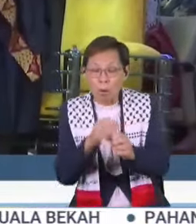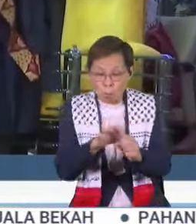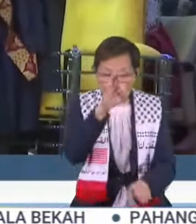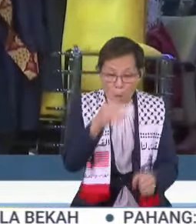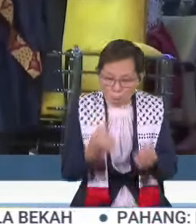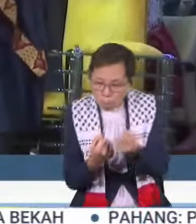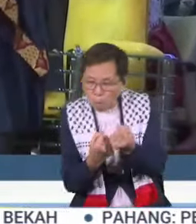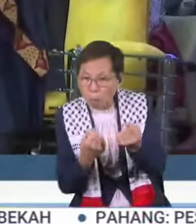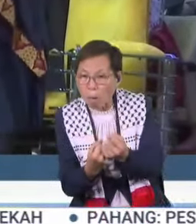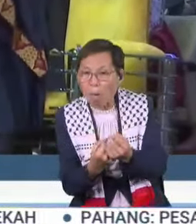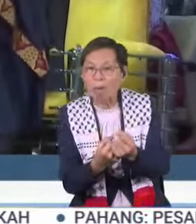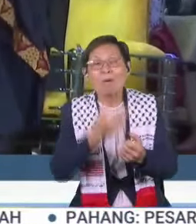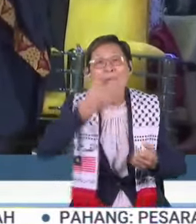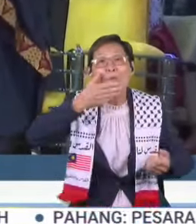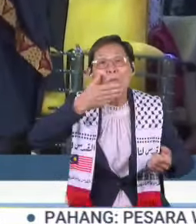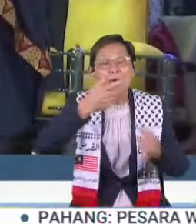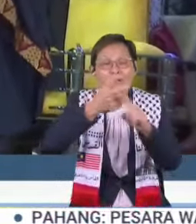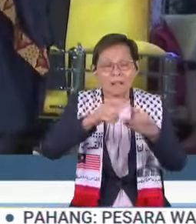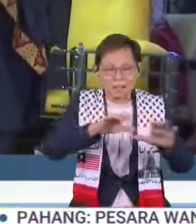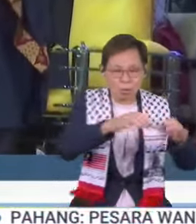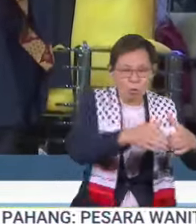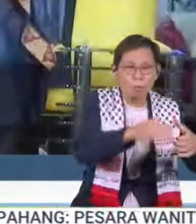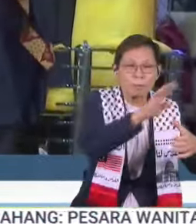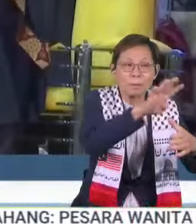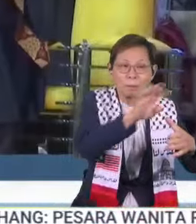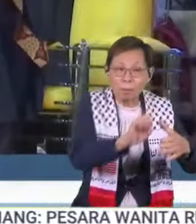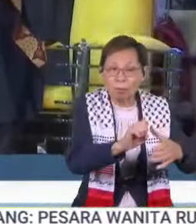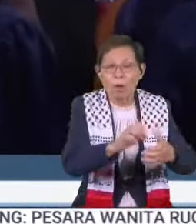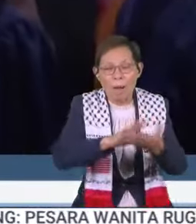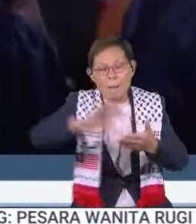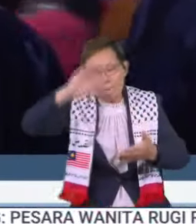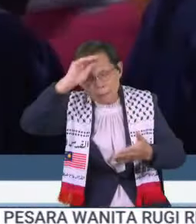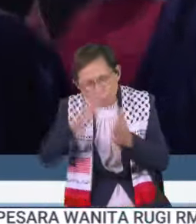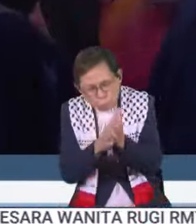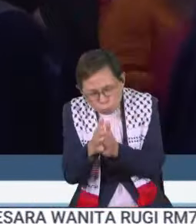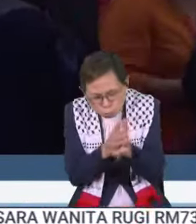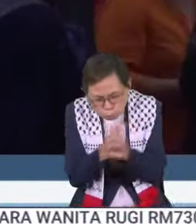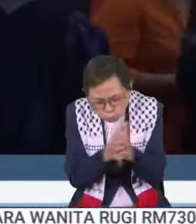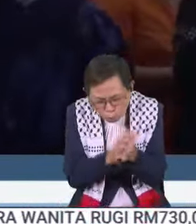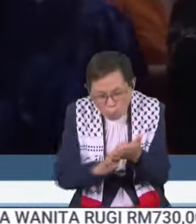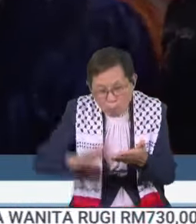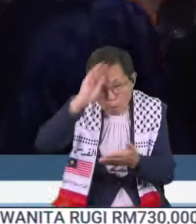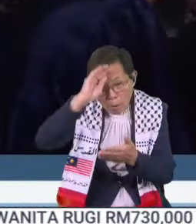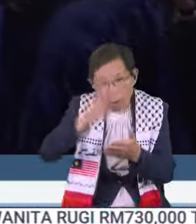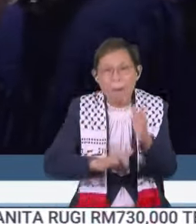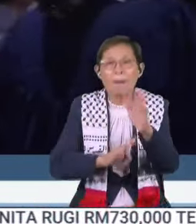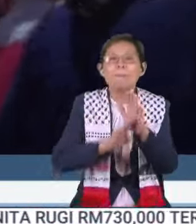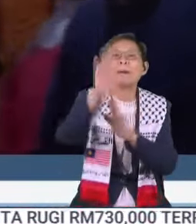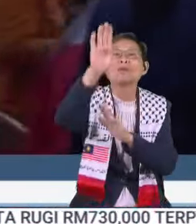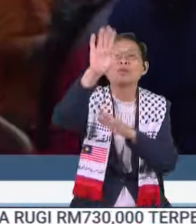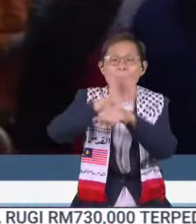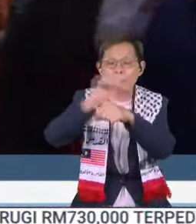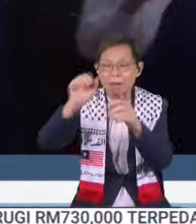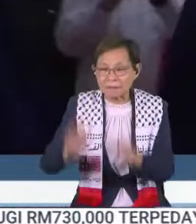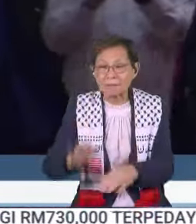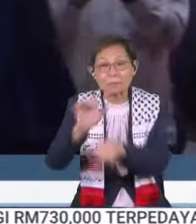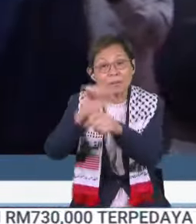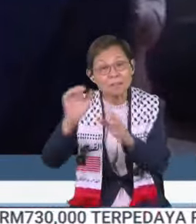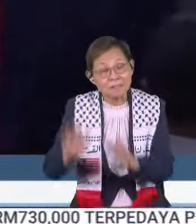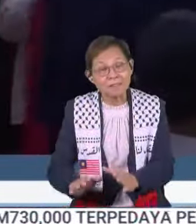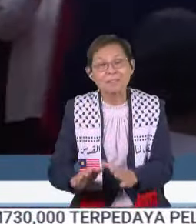kepada anak-anak muda khususnya dari golongan B40 belajar bersungguh-sungguh sekaligus membangunkan modal insan di negeri